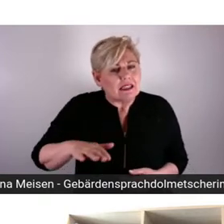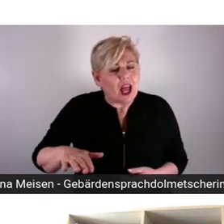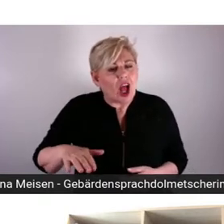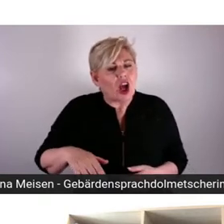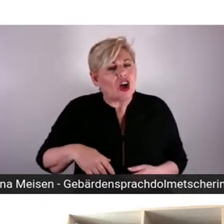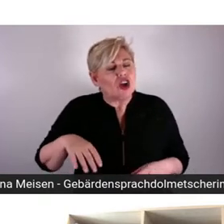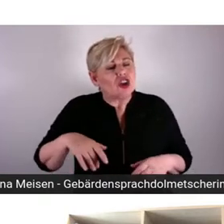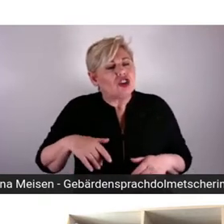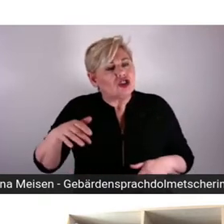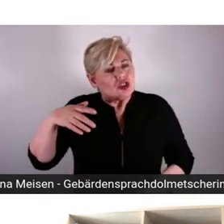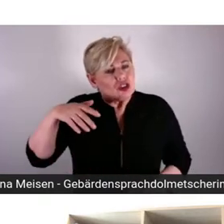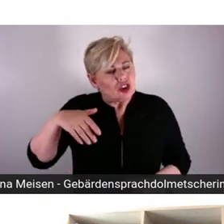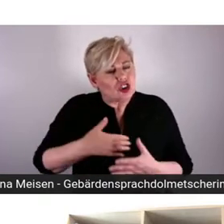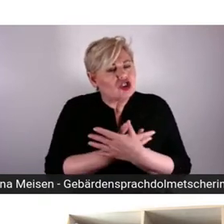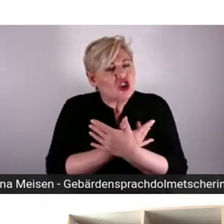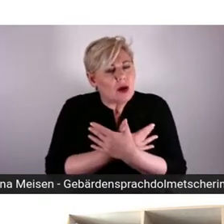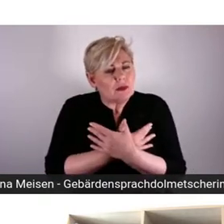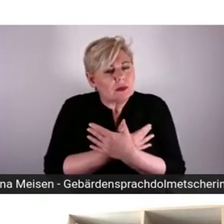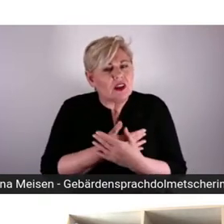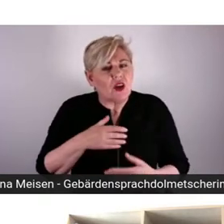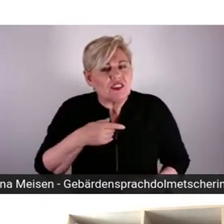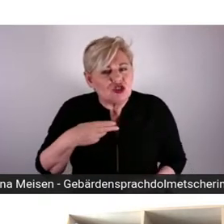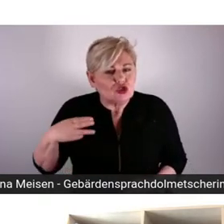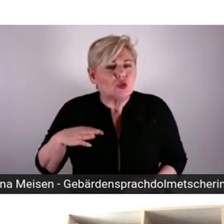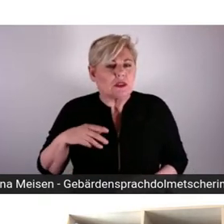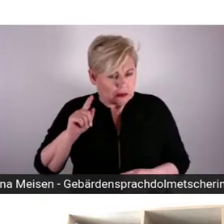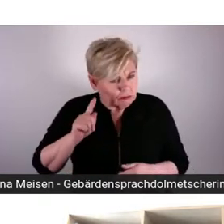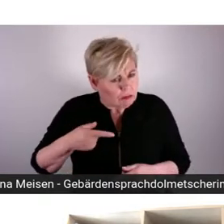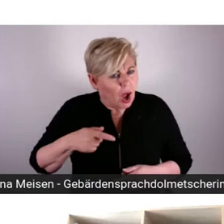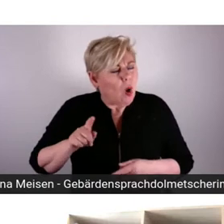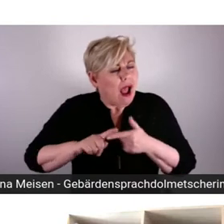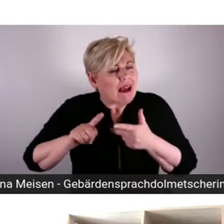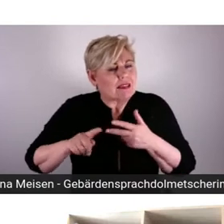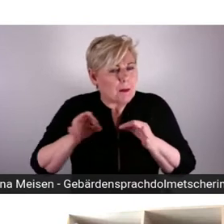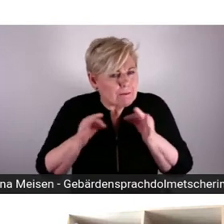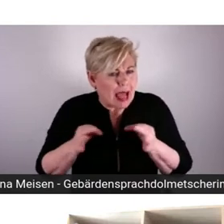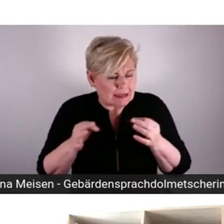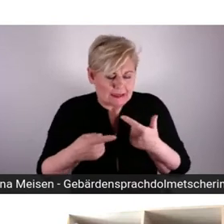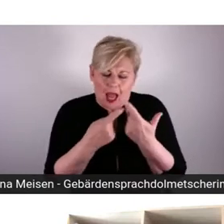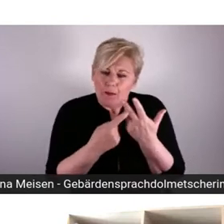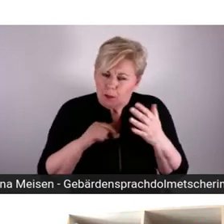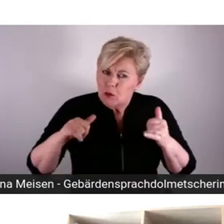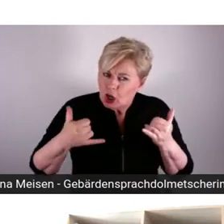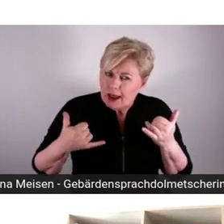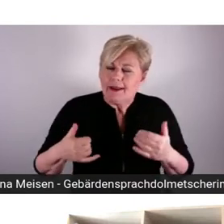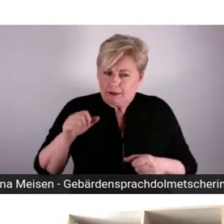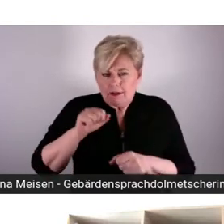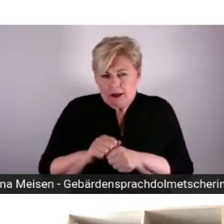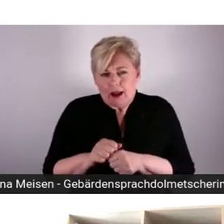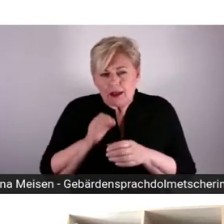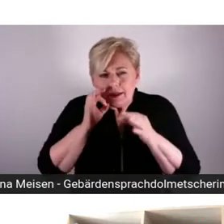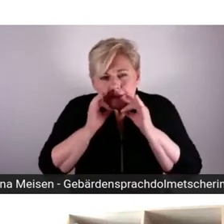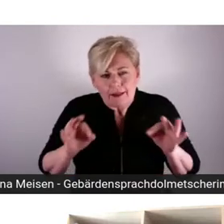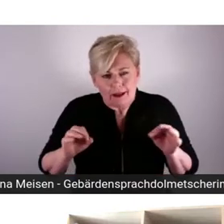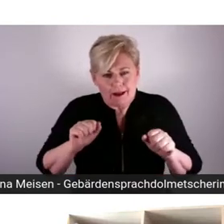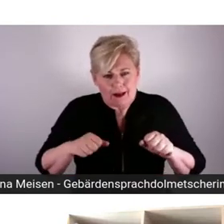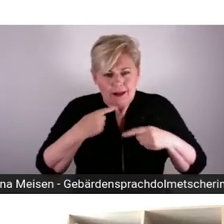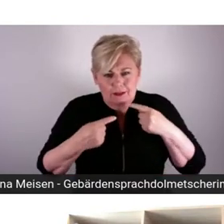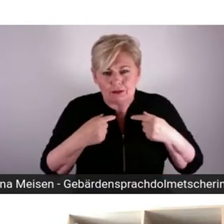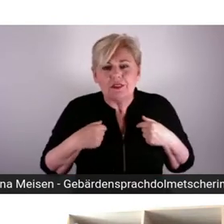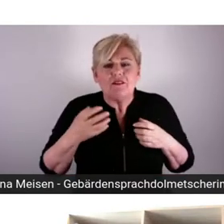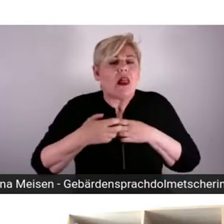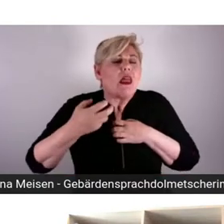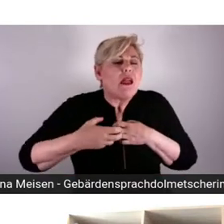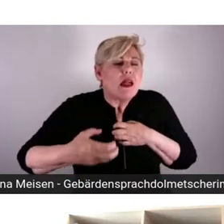Schulen und noch weiteren Maßnahmen, und darüber können wir sicherlich noch im Detail sprechen, aber ich möchte jetzt die Antwort nicht zu lang